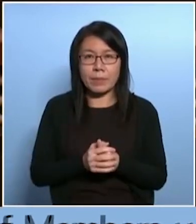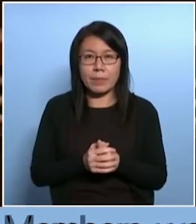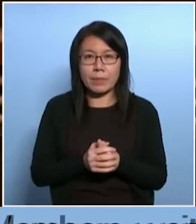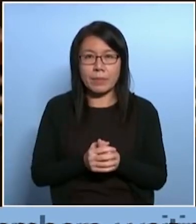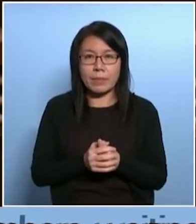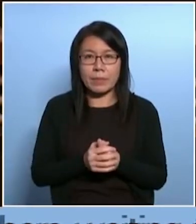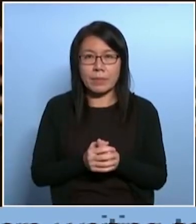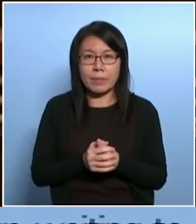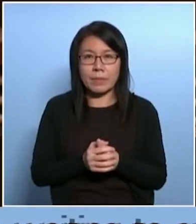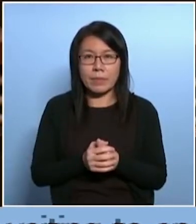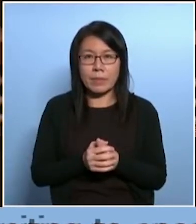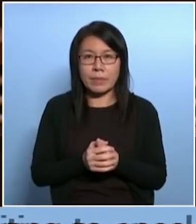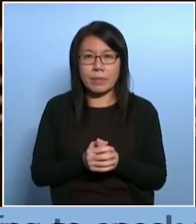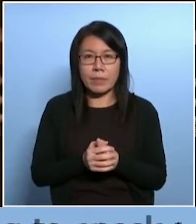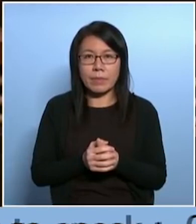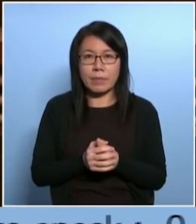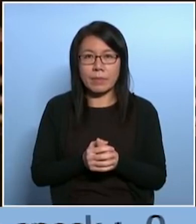這個